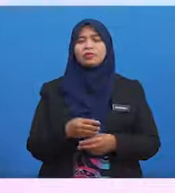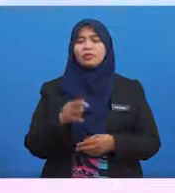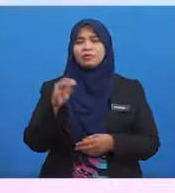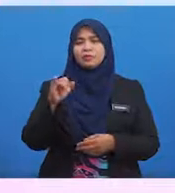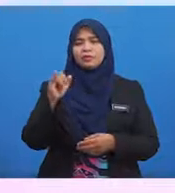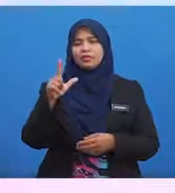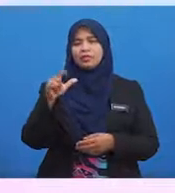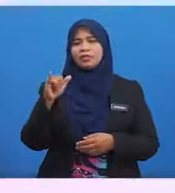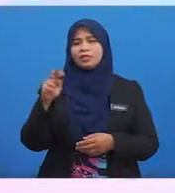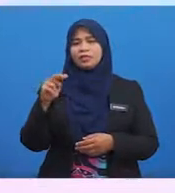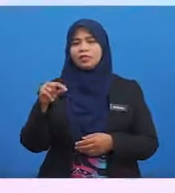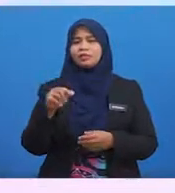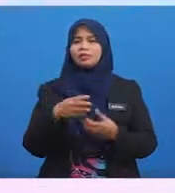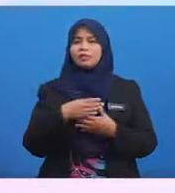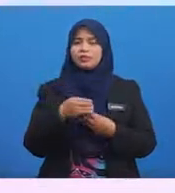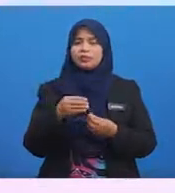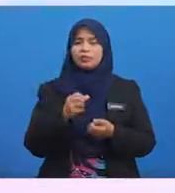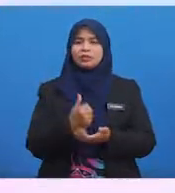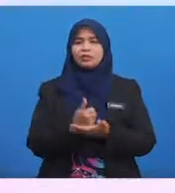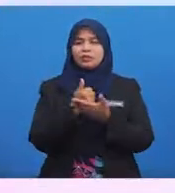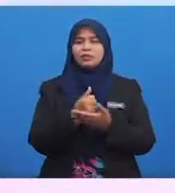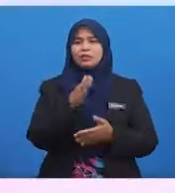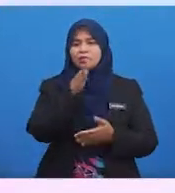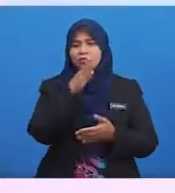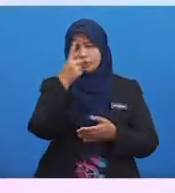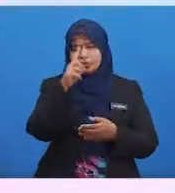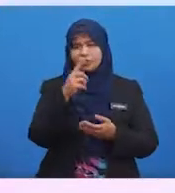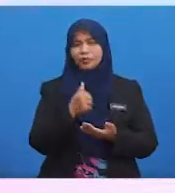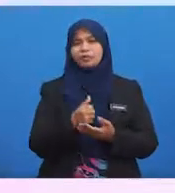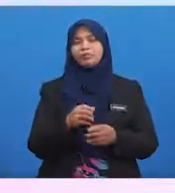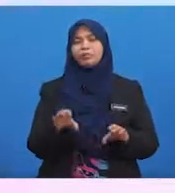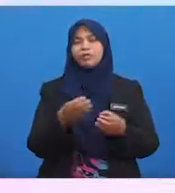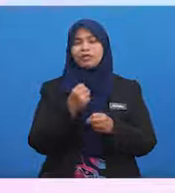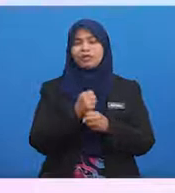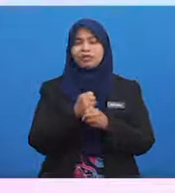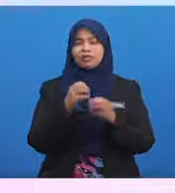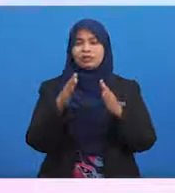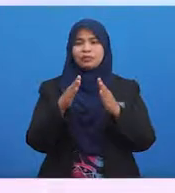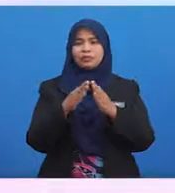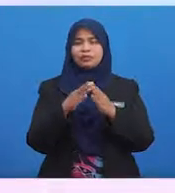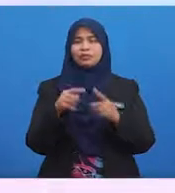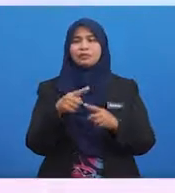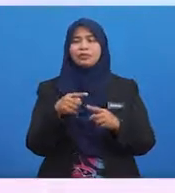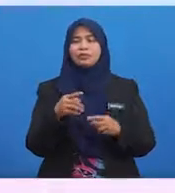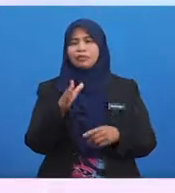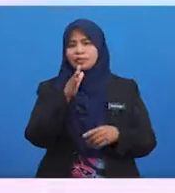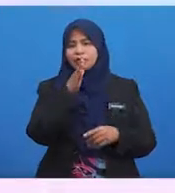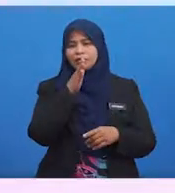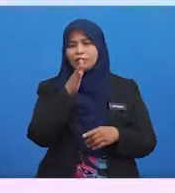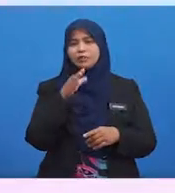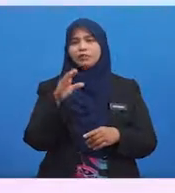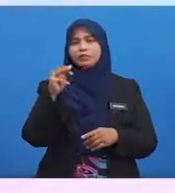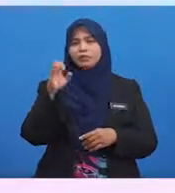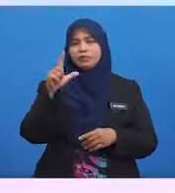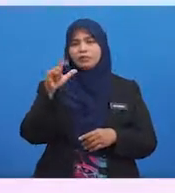suka menolong ibunya untuk melakukan kerja rumah apabila Ibu Meiling mencuci